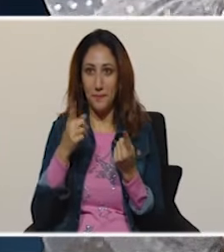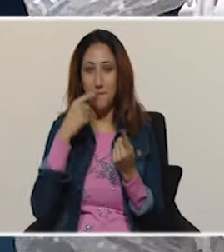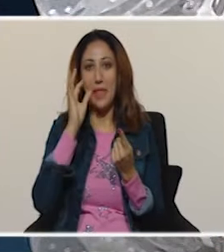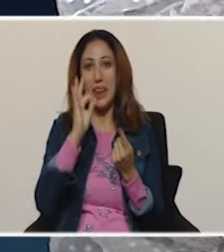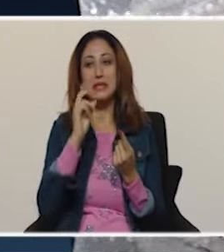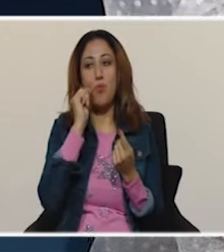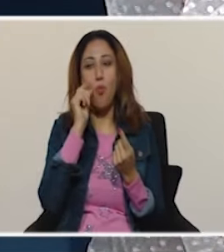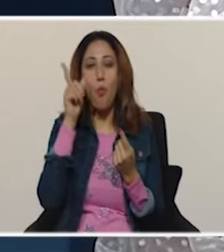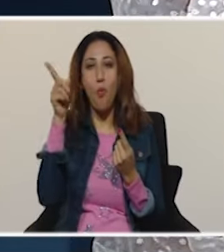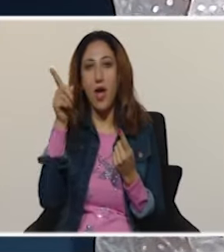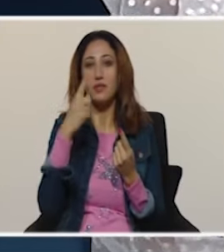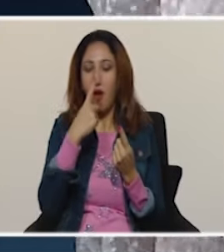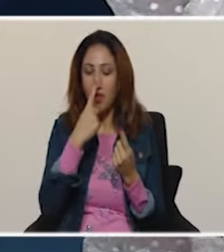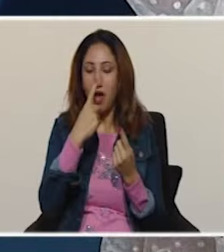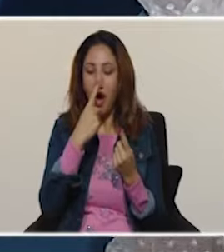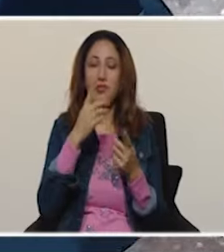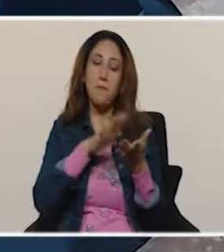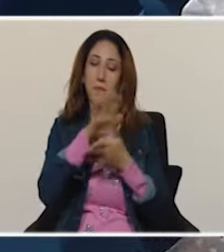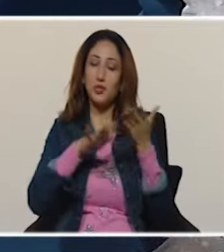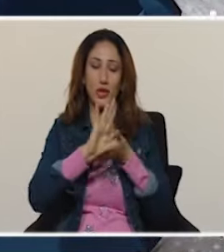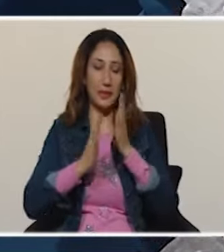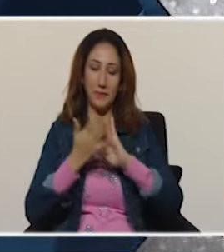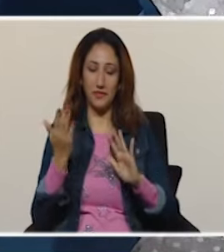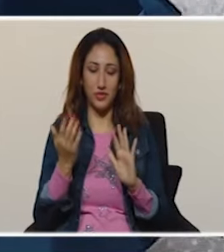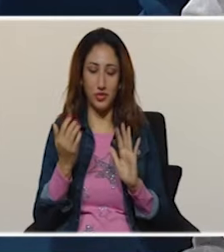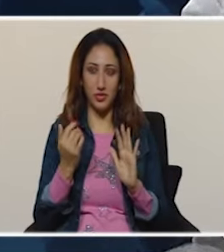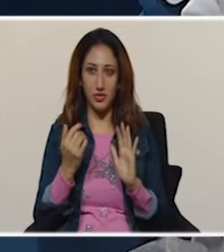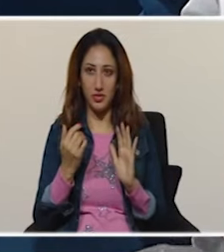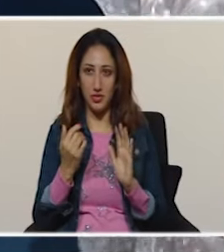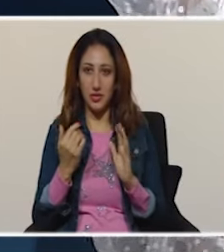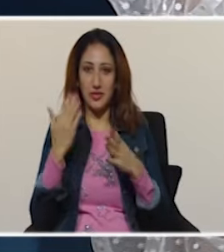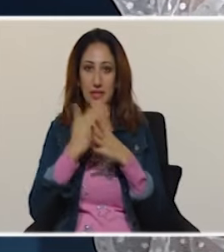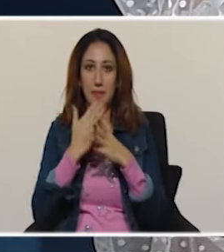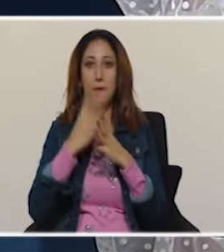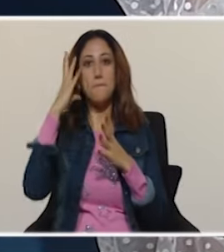خانة اليك. عايز، لا، عليك أن تسعد المرأة عشان تعيش مرتاح.